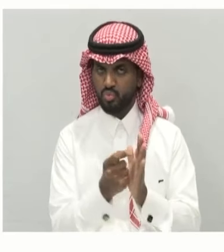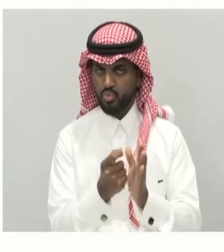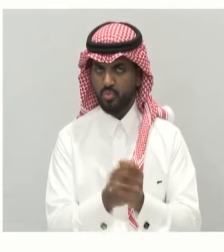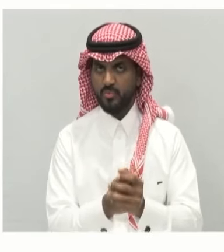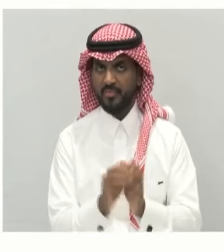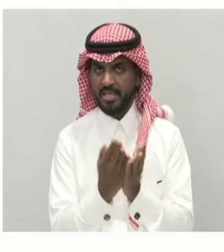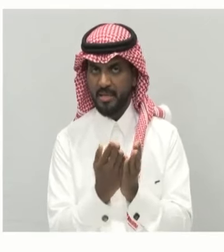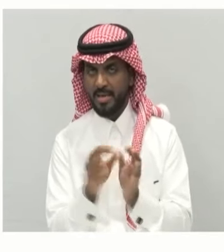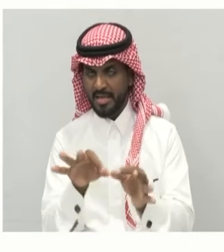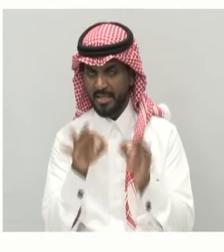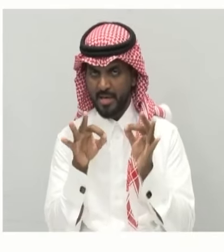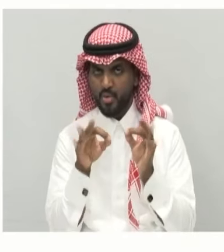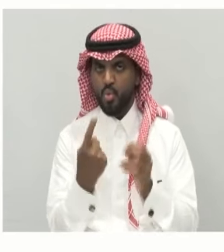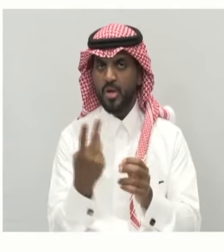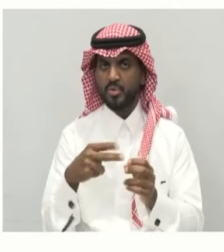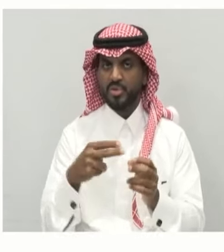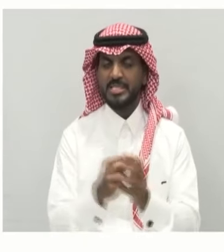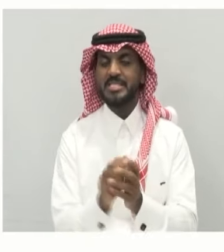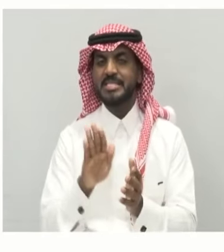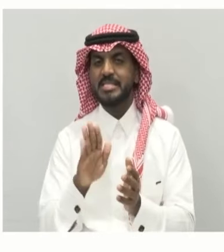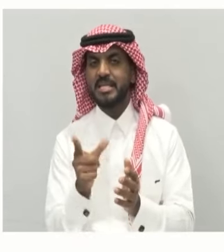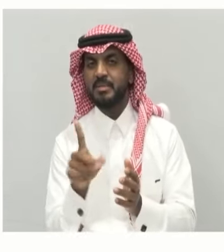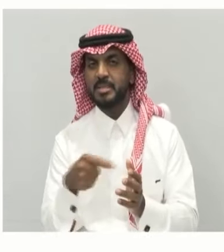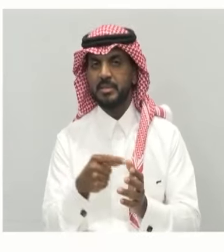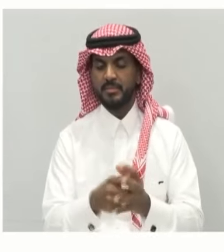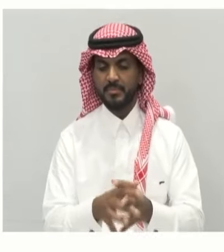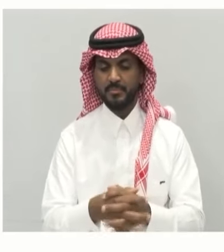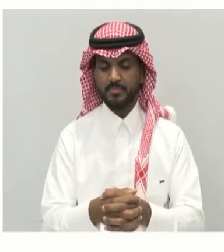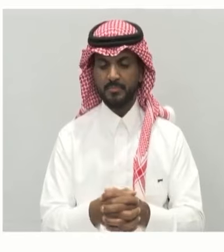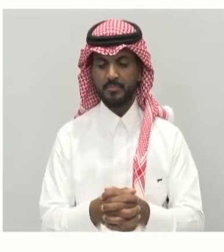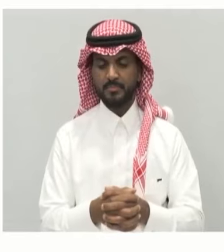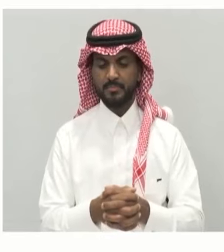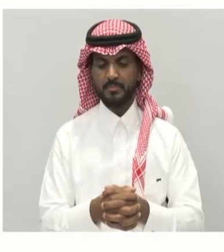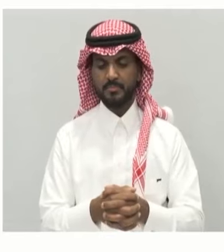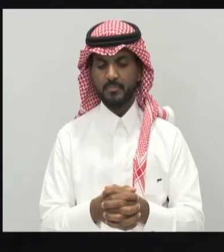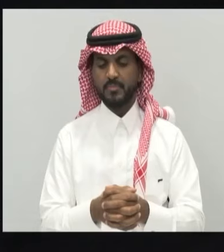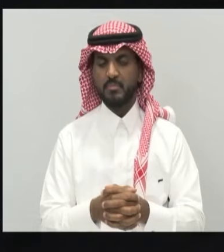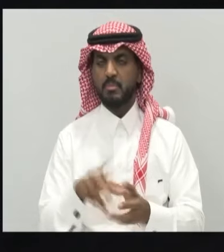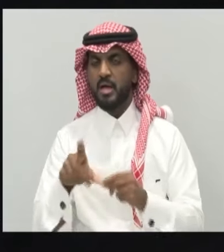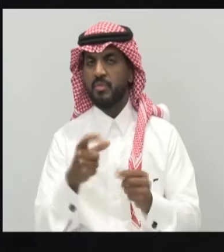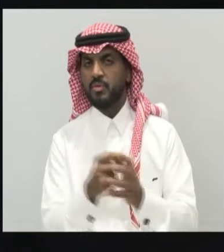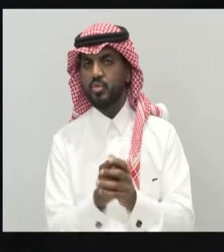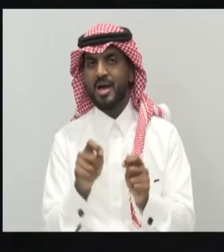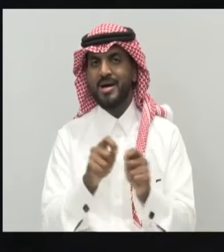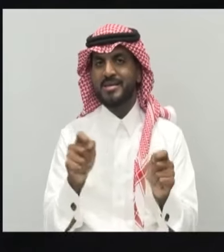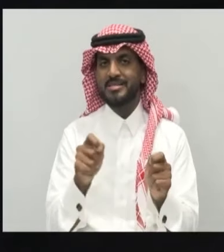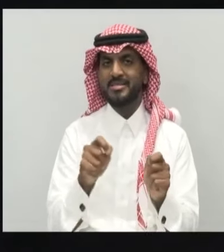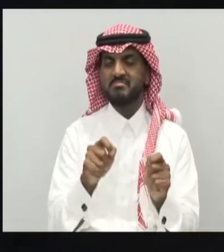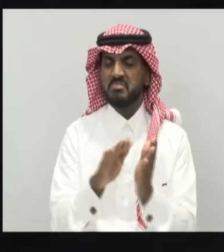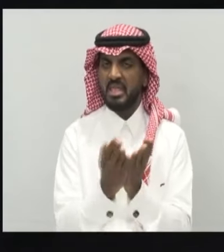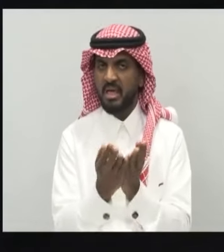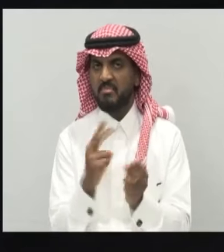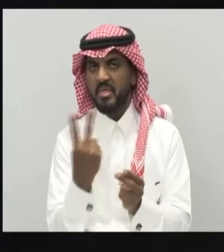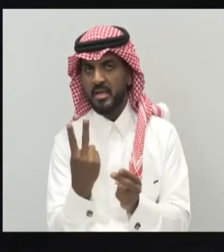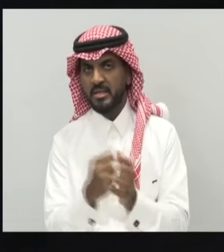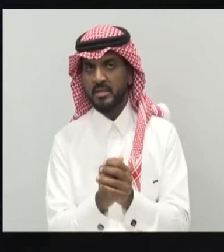فيكم نختار 21 س متر بارك الله فيكم بعضكم ممكن يكون قاس كتاب اخر يستطيع